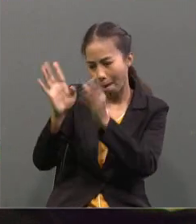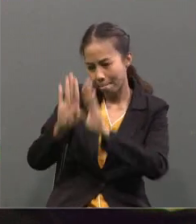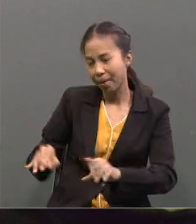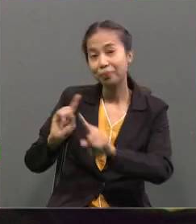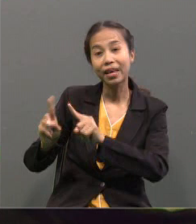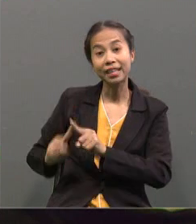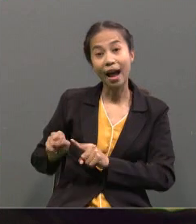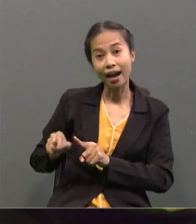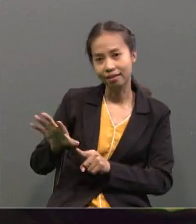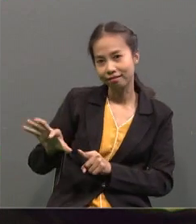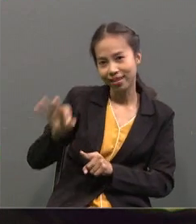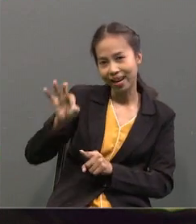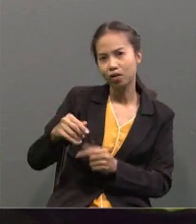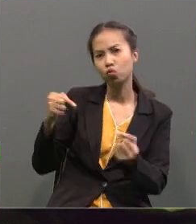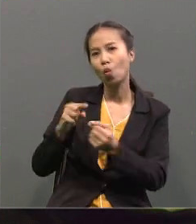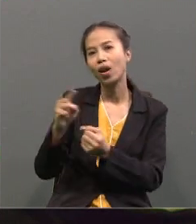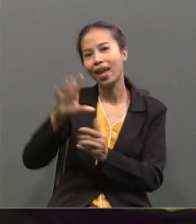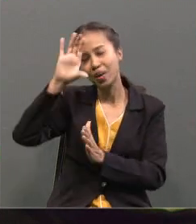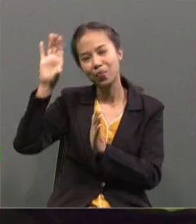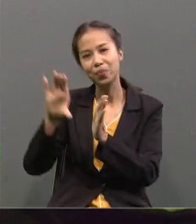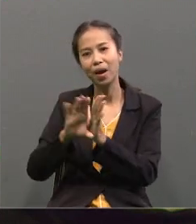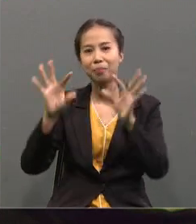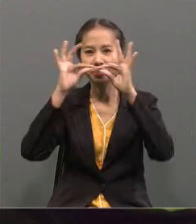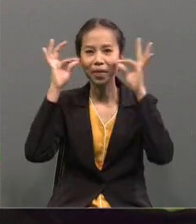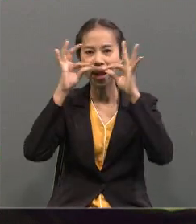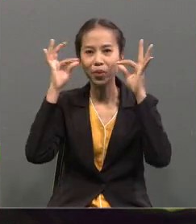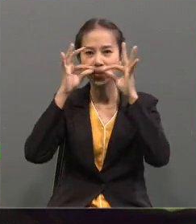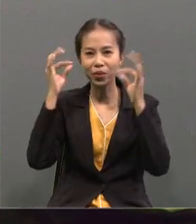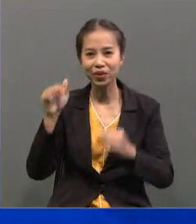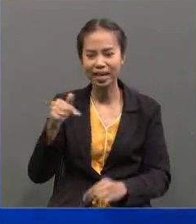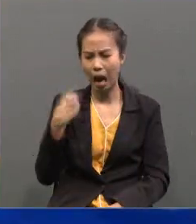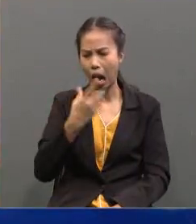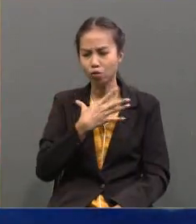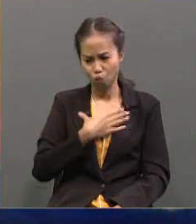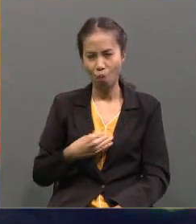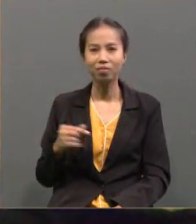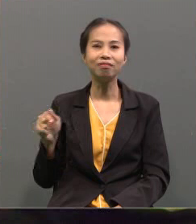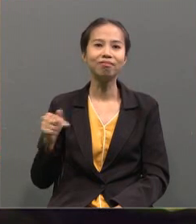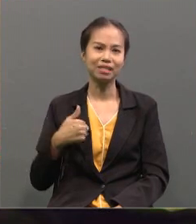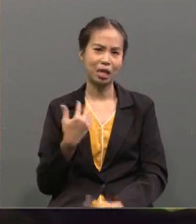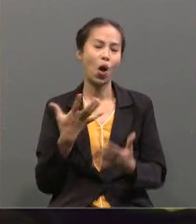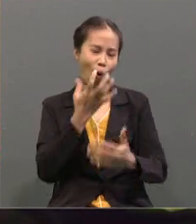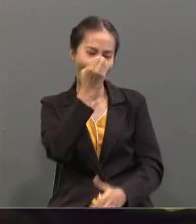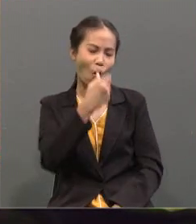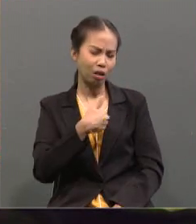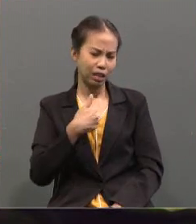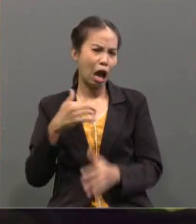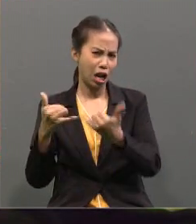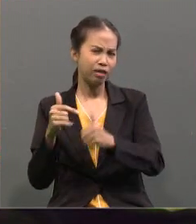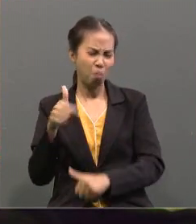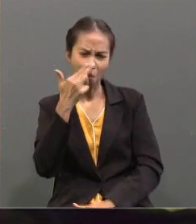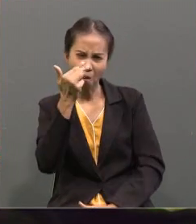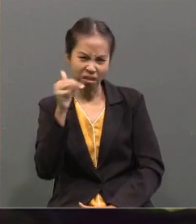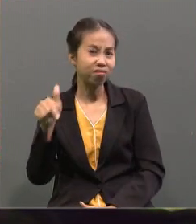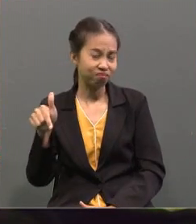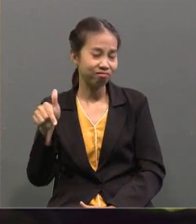เป็นกระทงทาตแมวสำหรับคนรักแมวโอหอันนี้ทาตุแมวเนี่ยต้องพลาดไม่ได้เลยนะดิฉันเข้าไปลองเล่นอันนี้แล้วค่ะอันอันนี้สนุกมาก